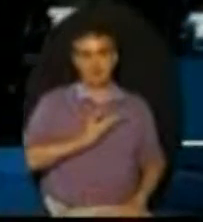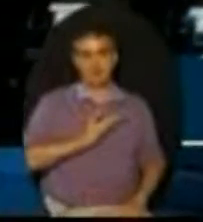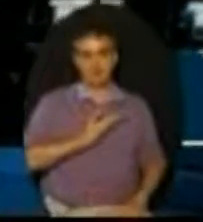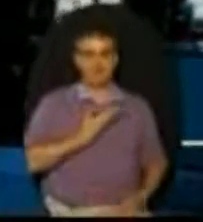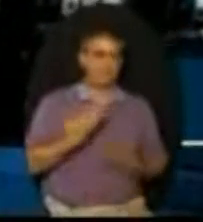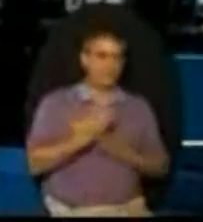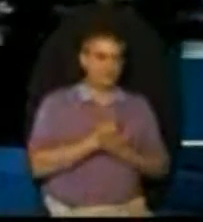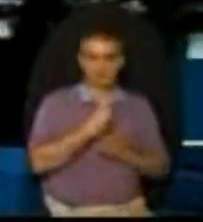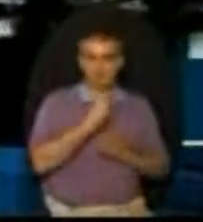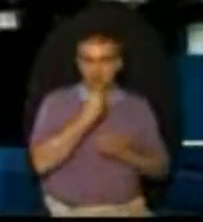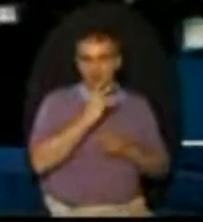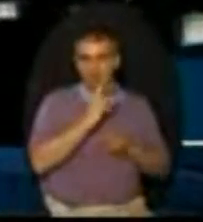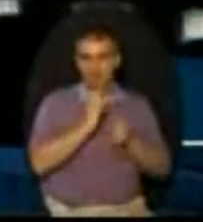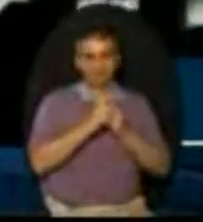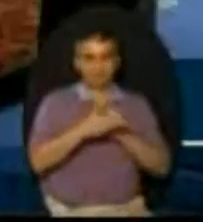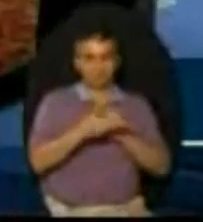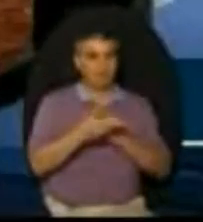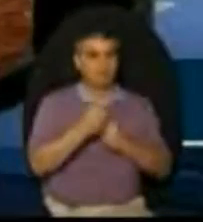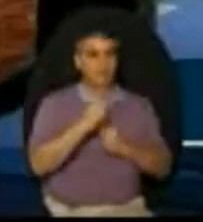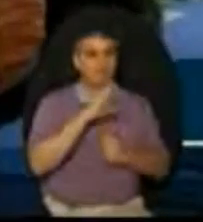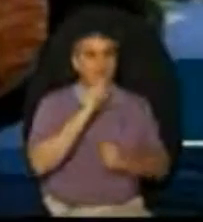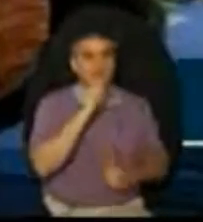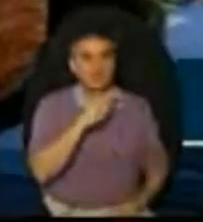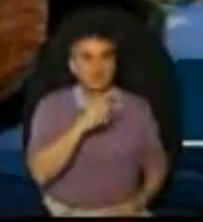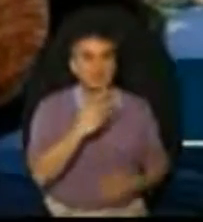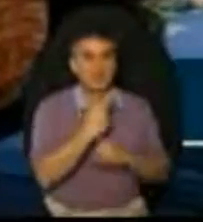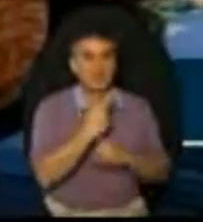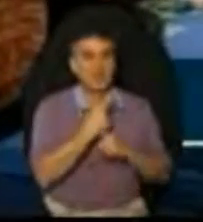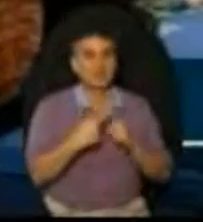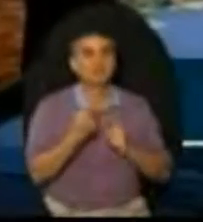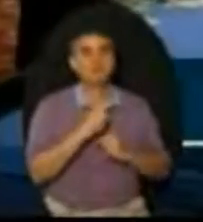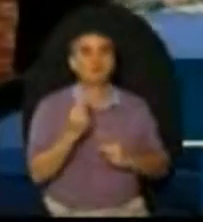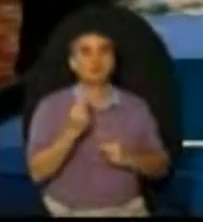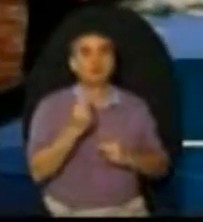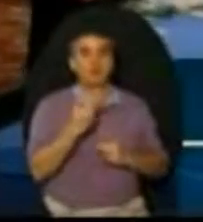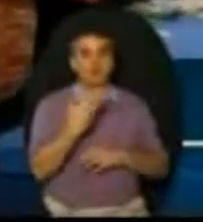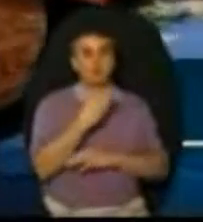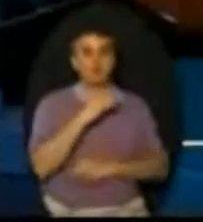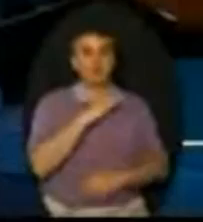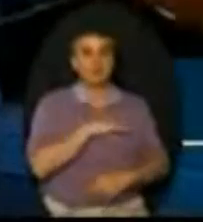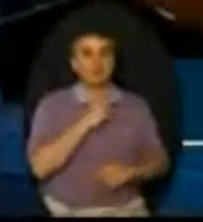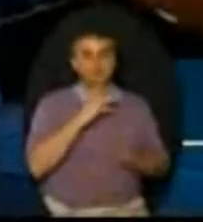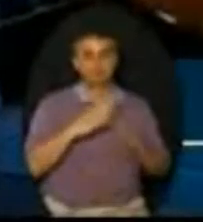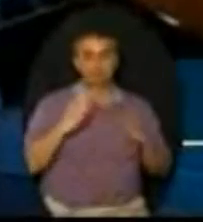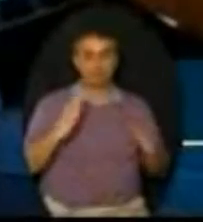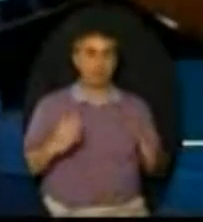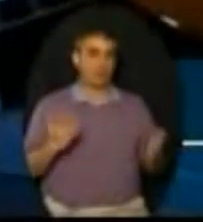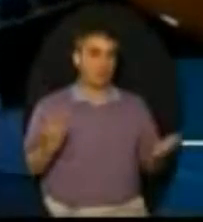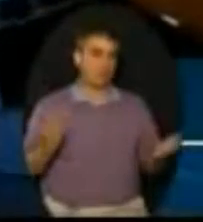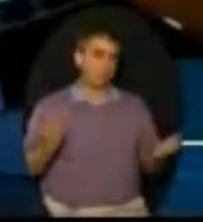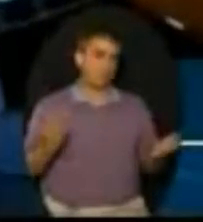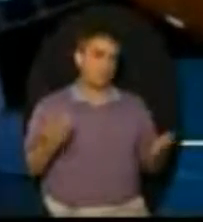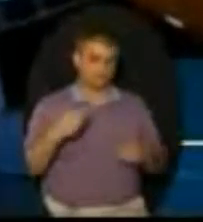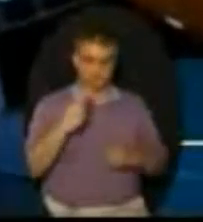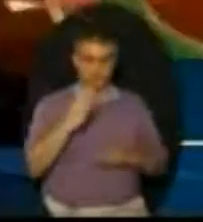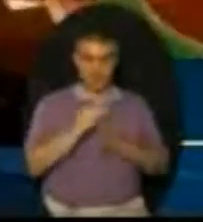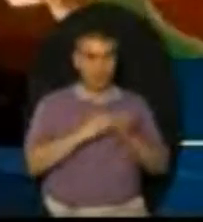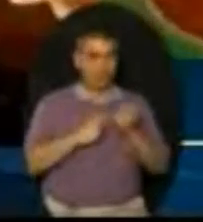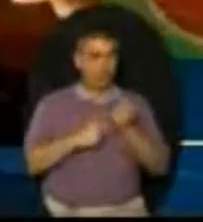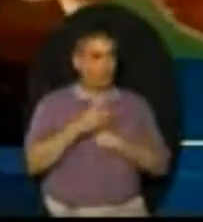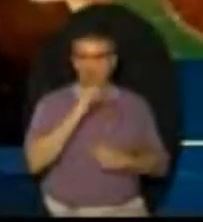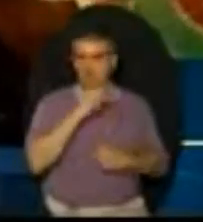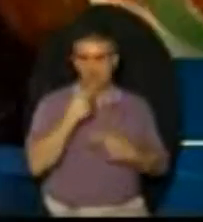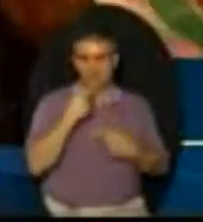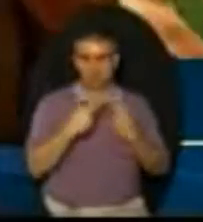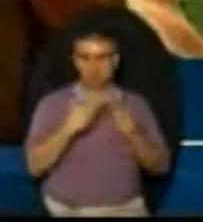ההכנסה מהאוכל ומה שמשלמים על כך, ובעצם מדברים בערך על 500 מיליון שקל שייכנס למדינה בשנה. כמובן שבדוח של הכלכלן הראשי לא מדברים